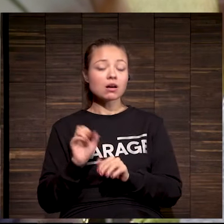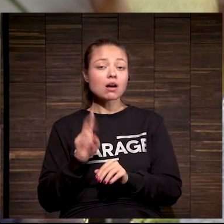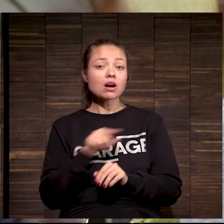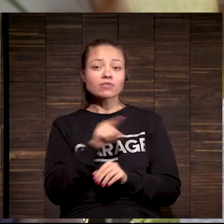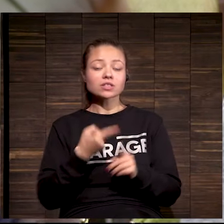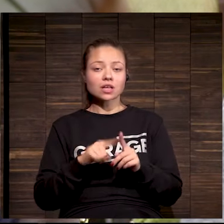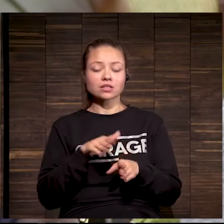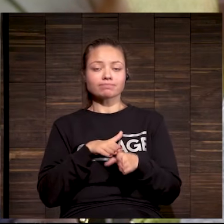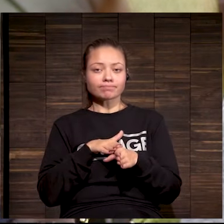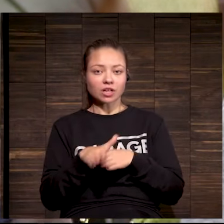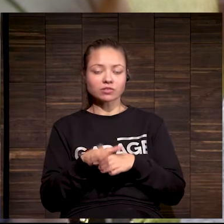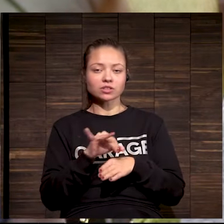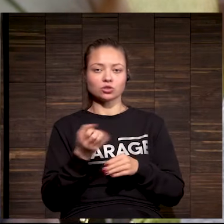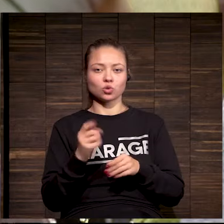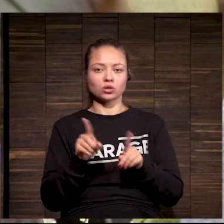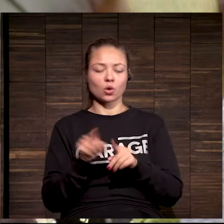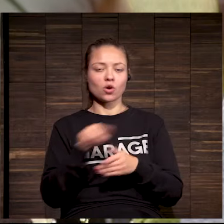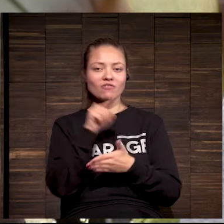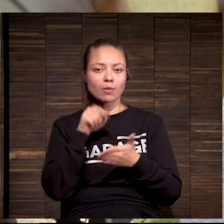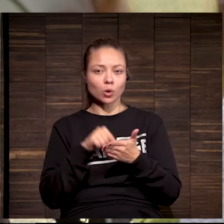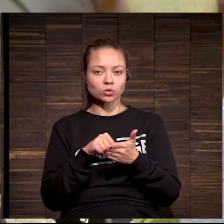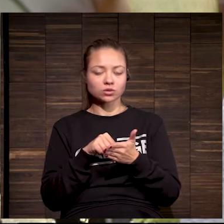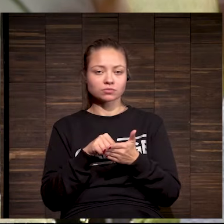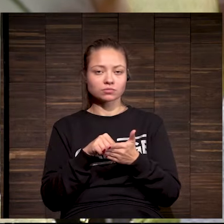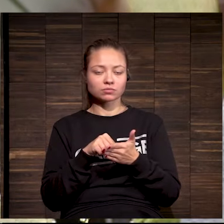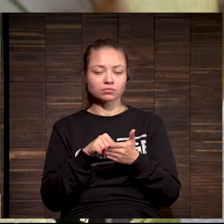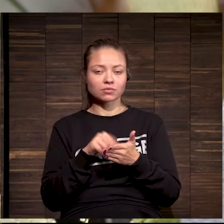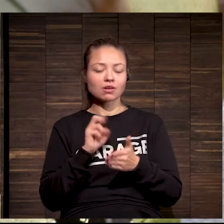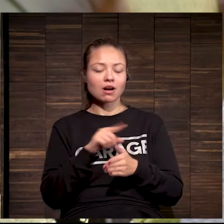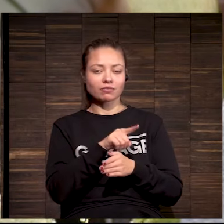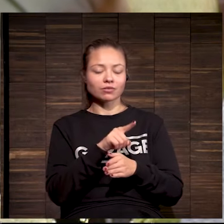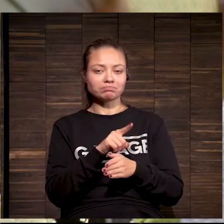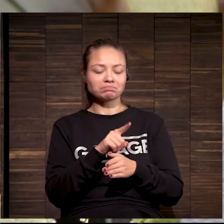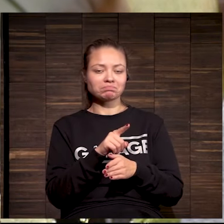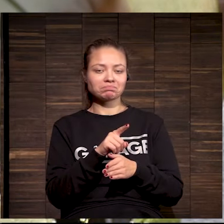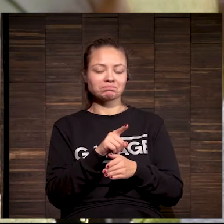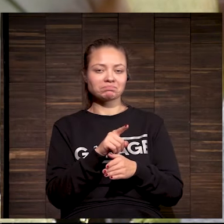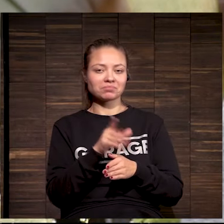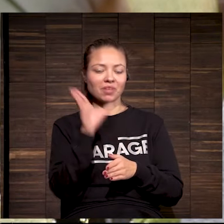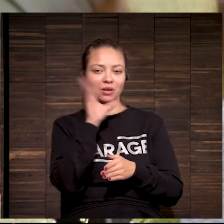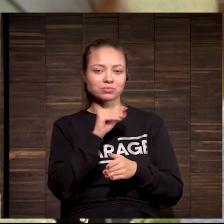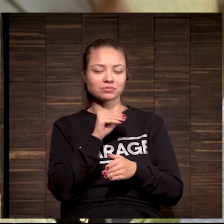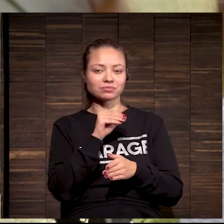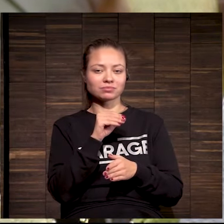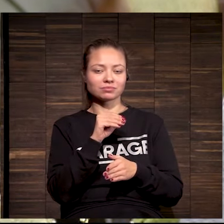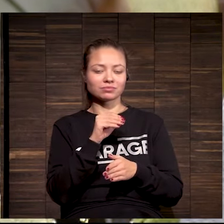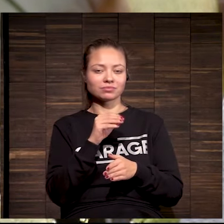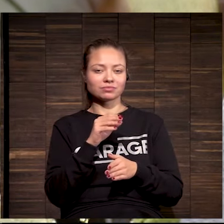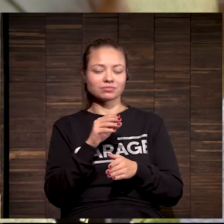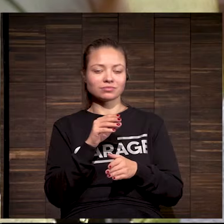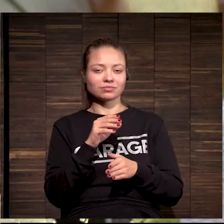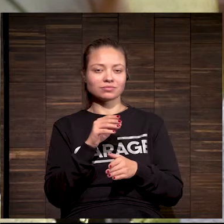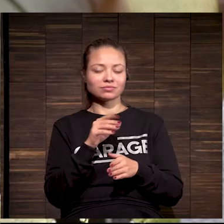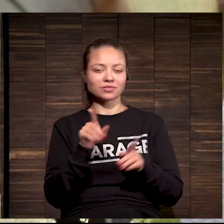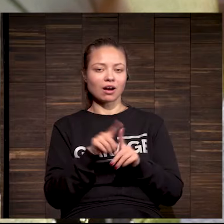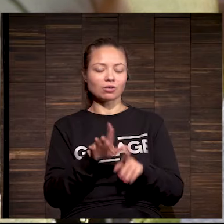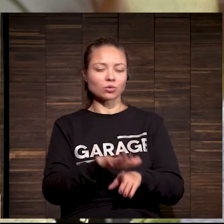вы с ней справились и еще такой вопрос как вам удается держаться ну такие длительные сроки